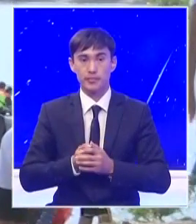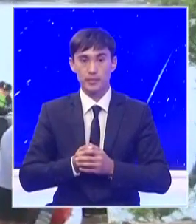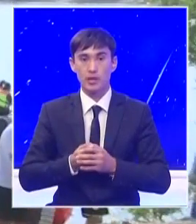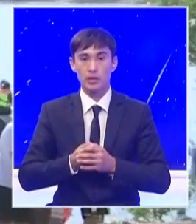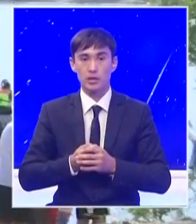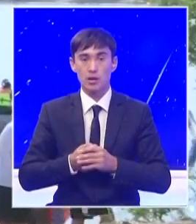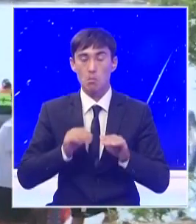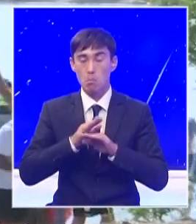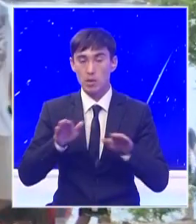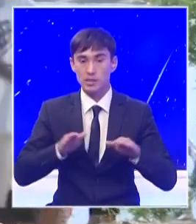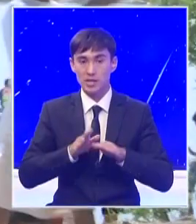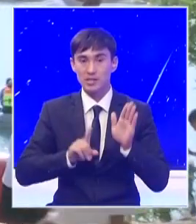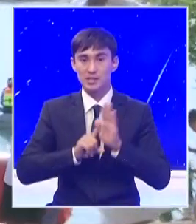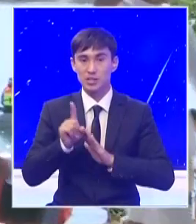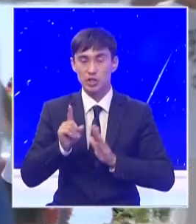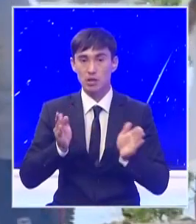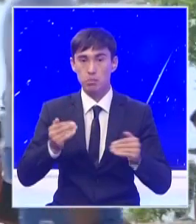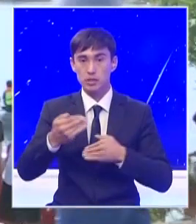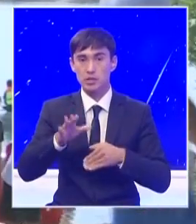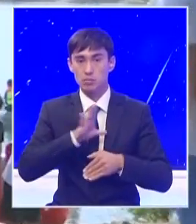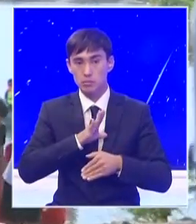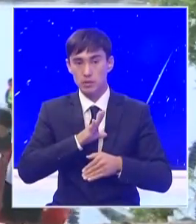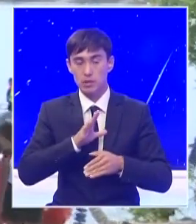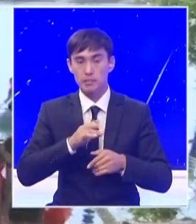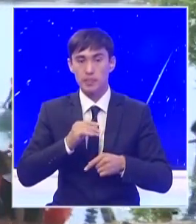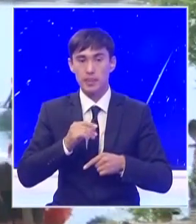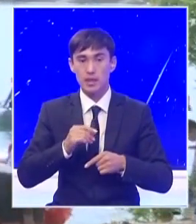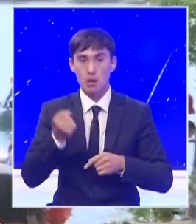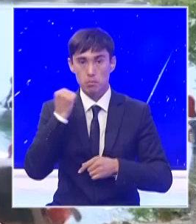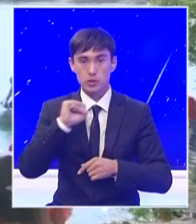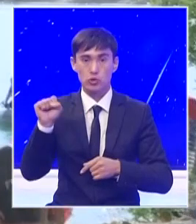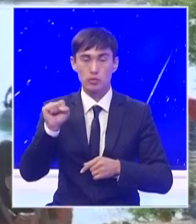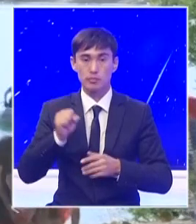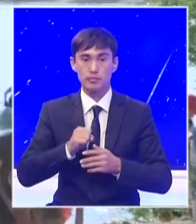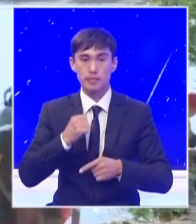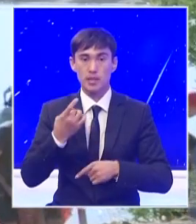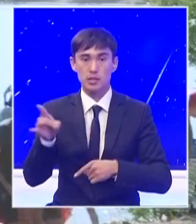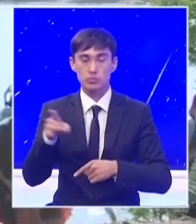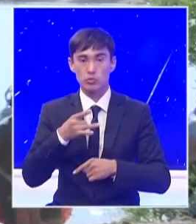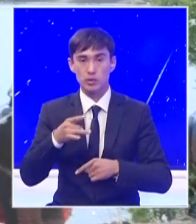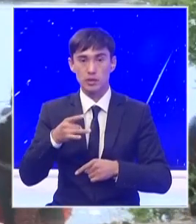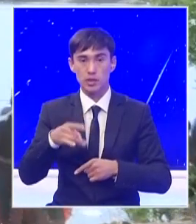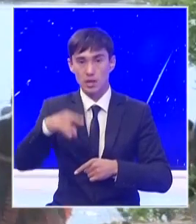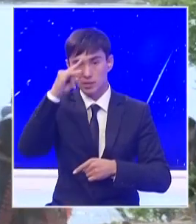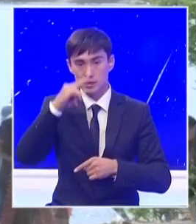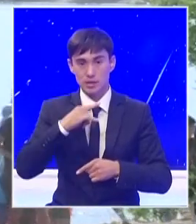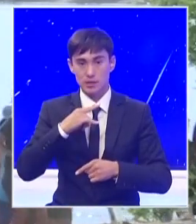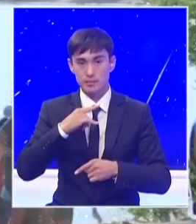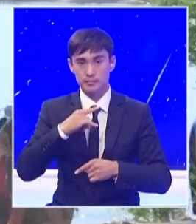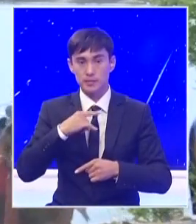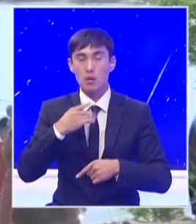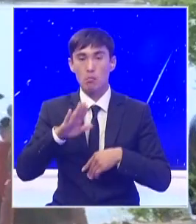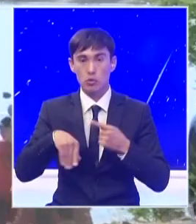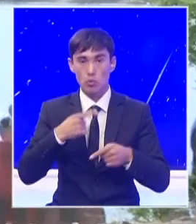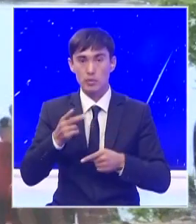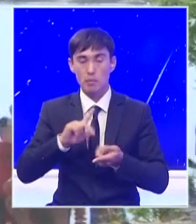в бассейн сначала, был призером чемпионата Республики Казахстана, потом